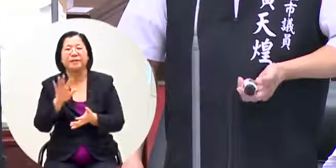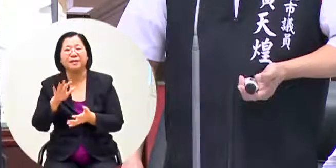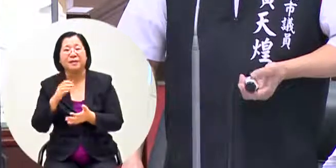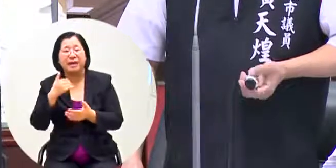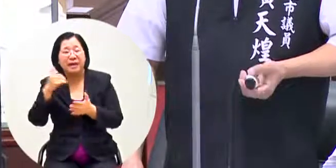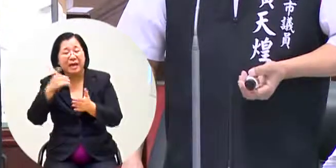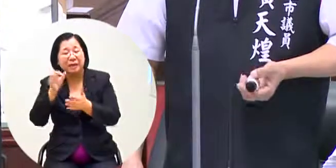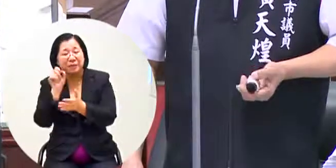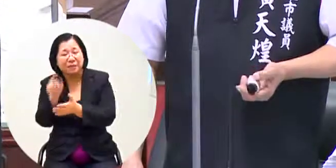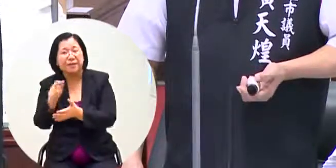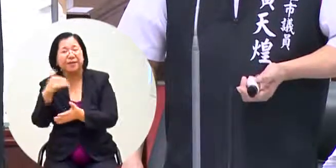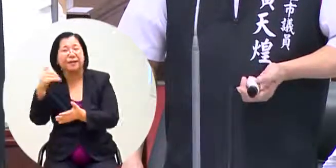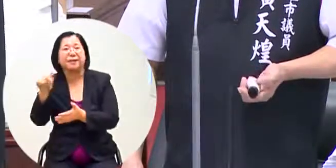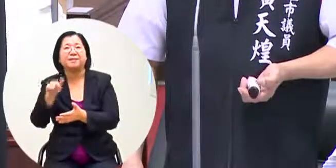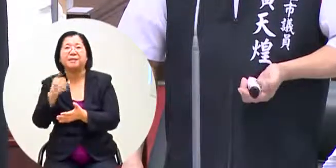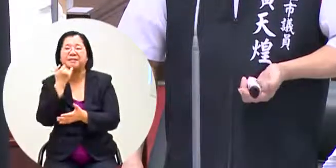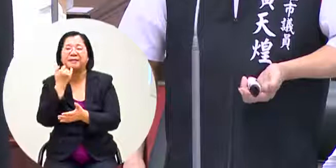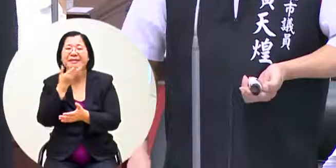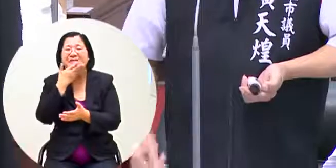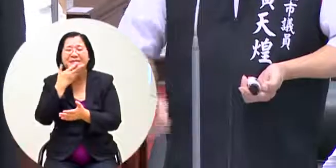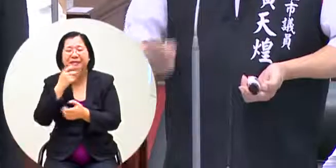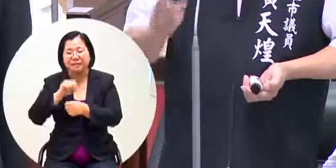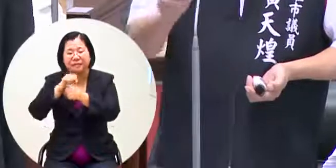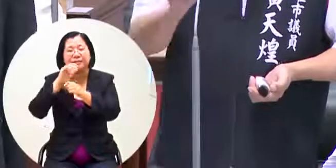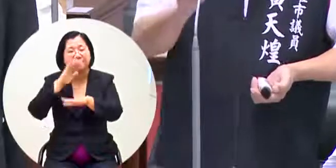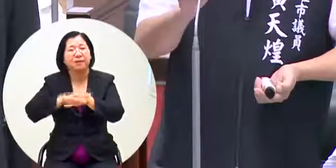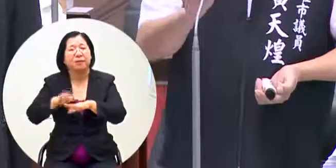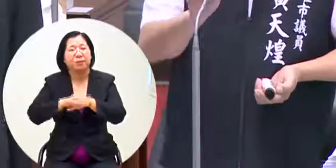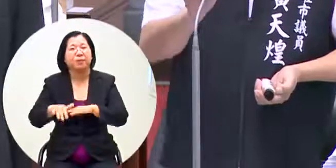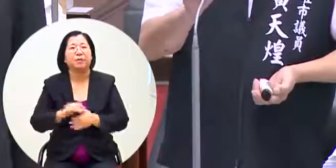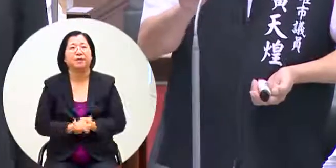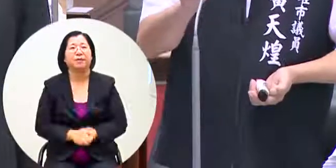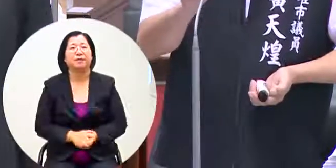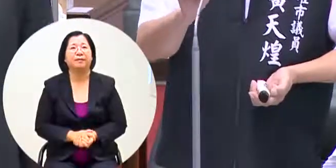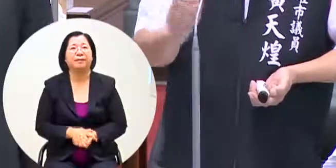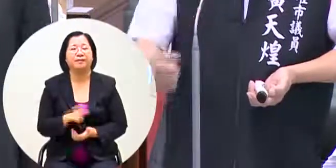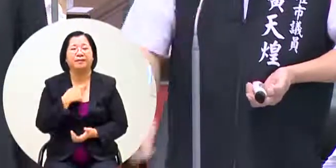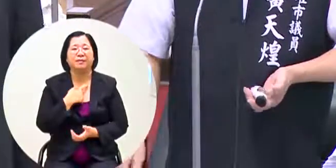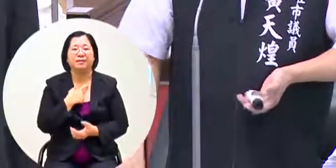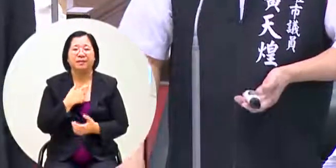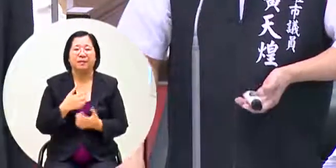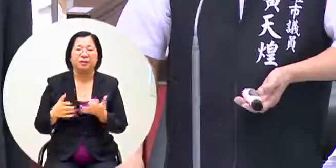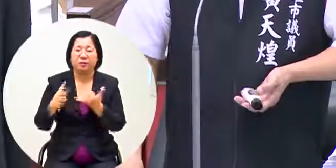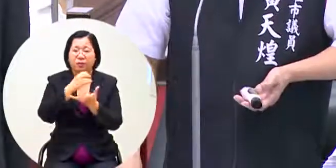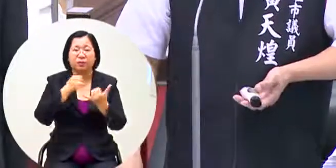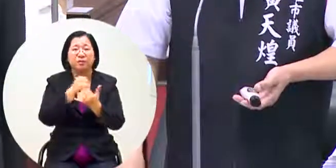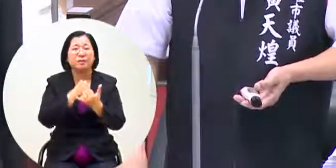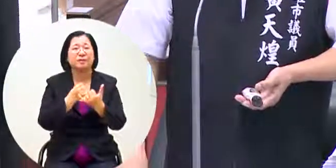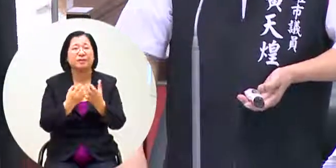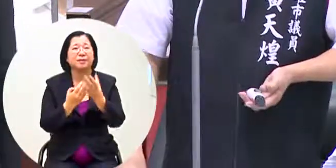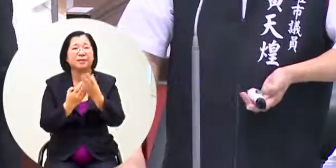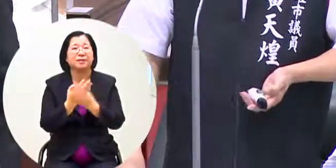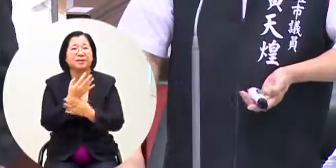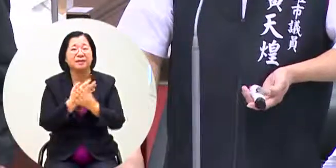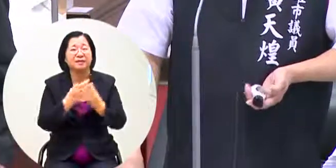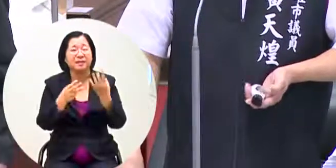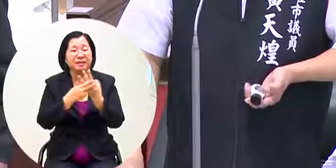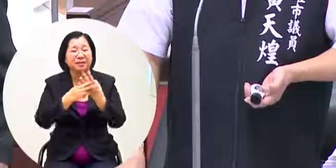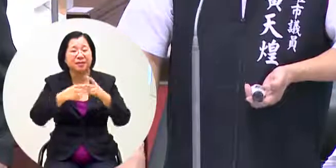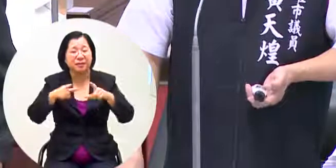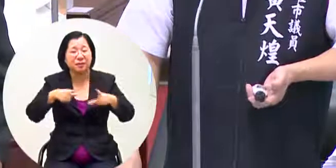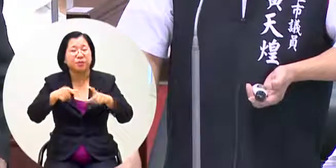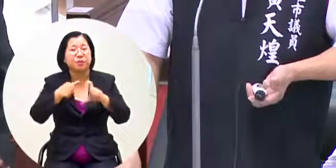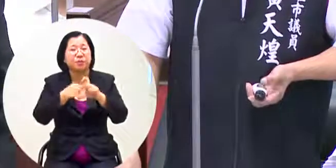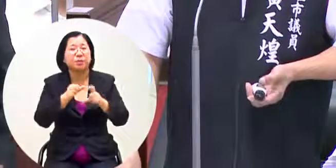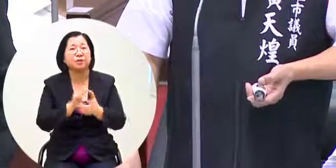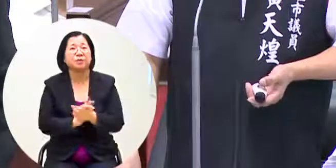逐步增加，因为全台湾的产业园区基本上政府在制定价格的时候都是这个样子。它有两个用意，第一个它